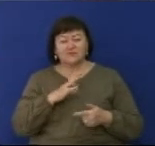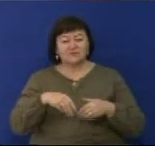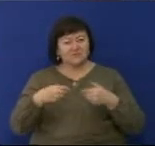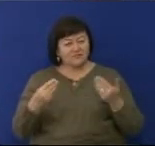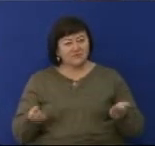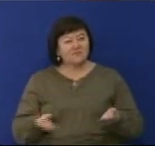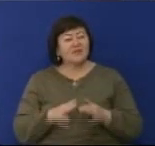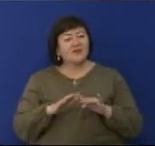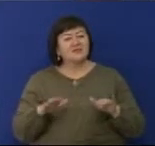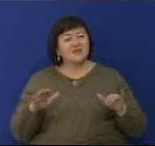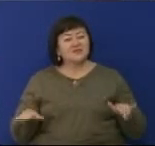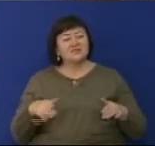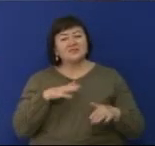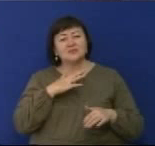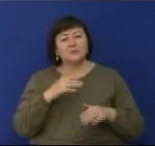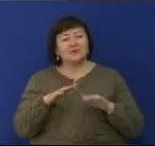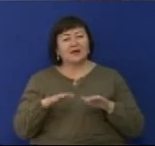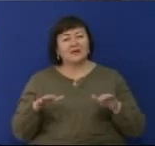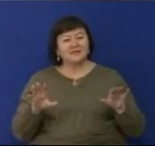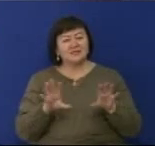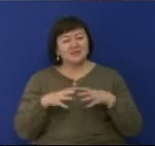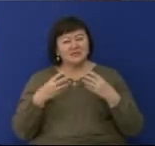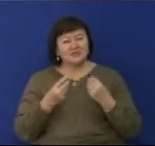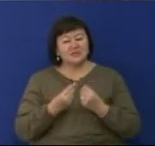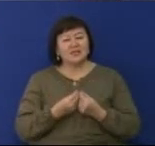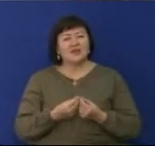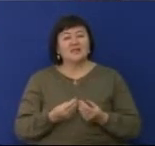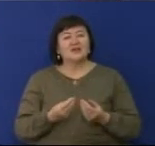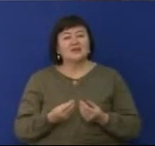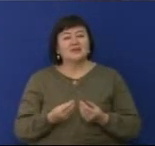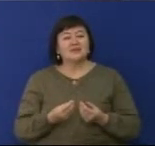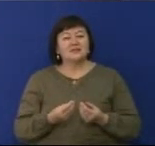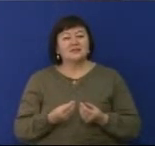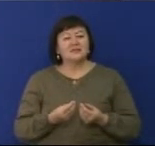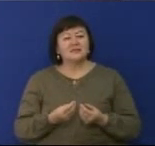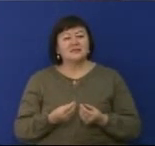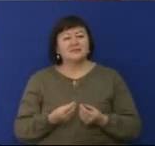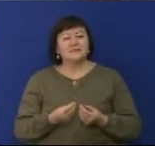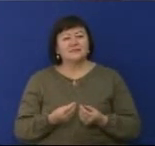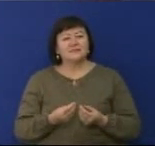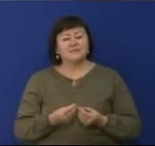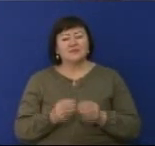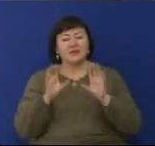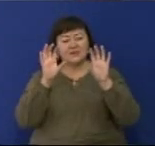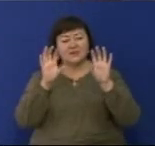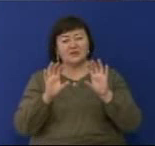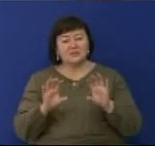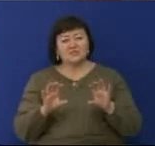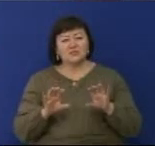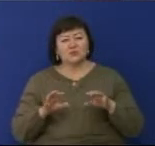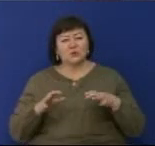детки из многодетных семей и социального зв мы слоев населения и это у нас традиционная